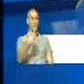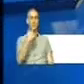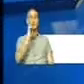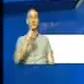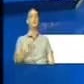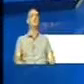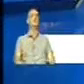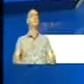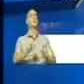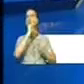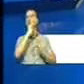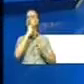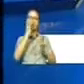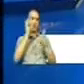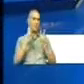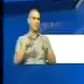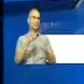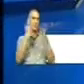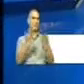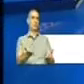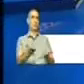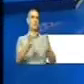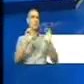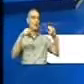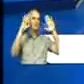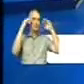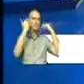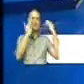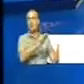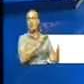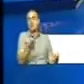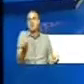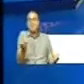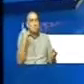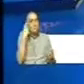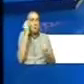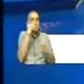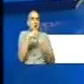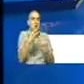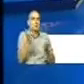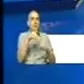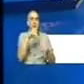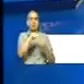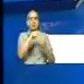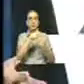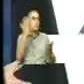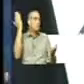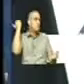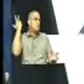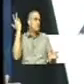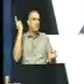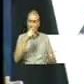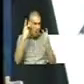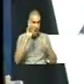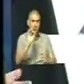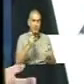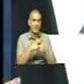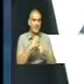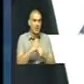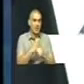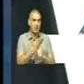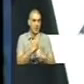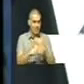על השולחן, נשיא מצרים, אנחנו לא יודעים מה עוד מתבשל שם מאחורי הקלעים. מה, זה לא חשוב למפלגת העבודה,